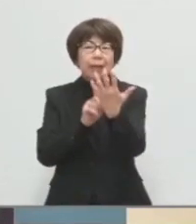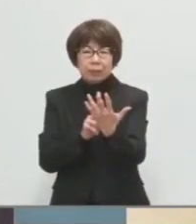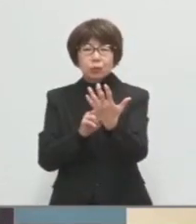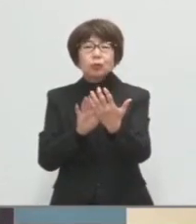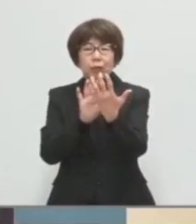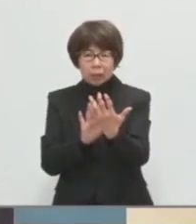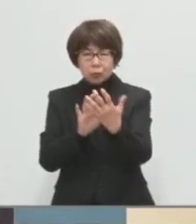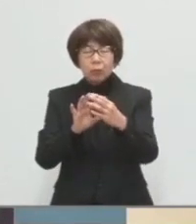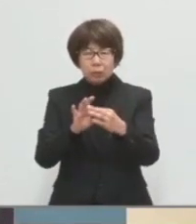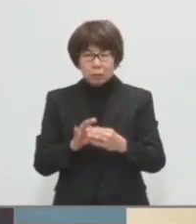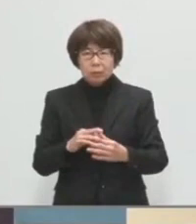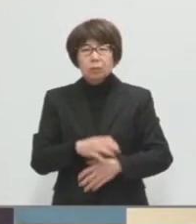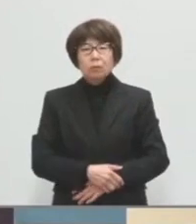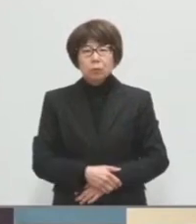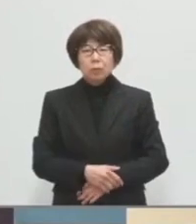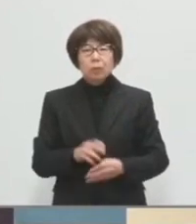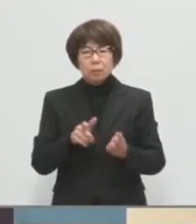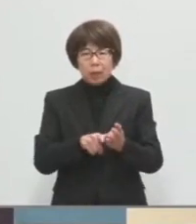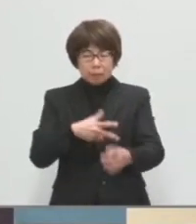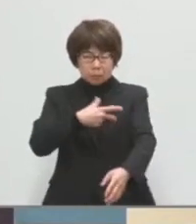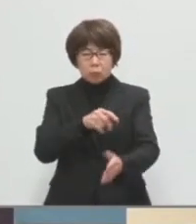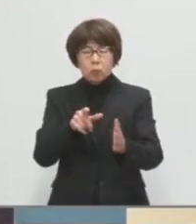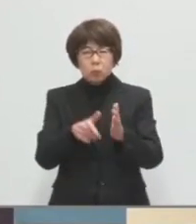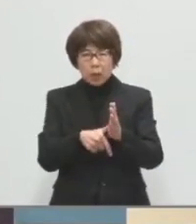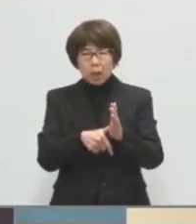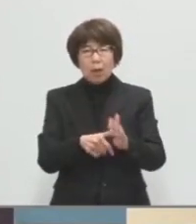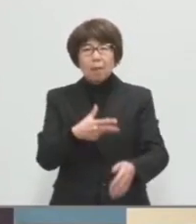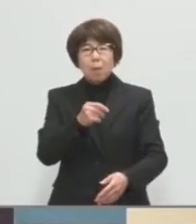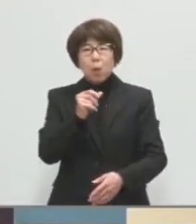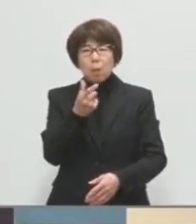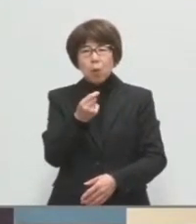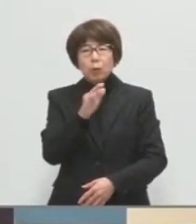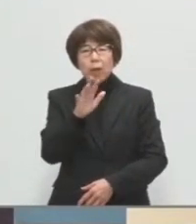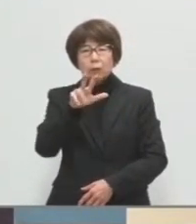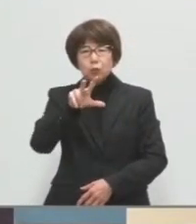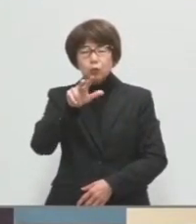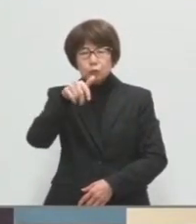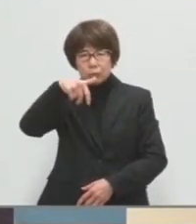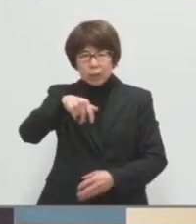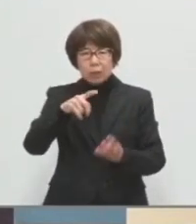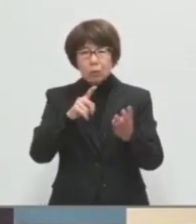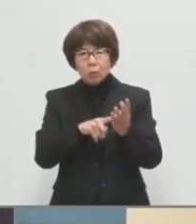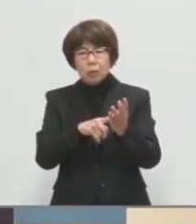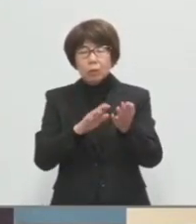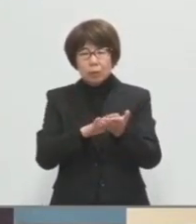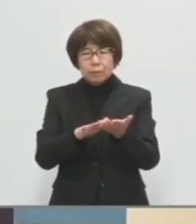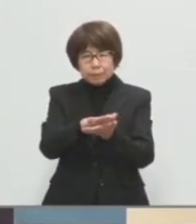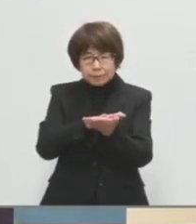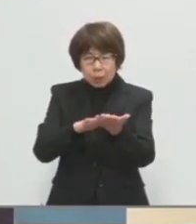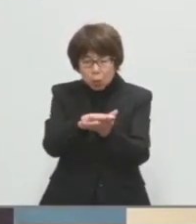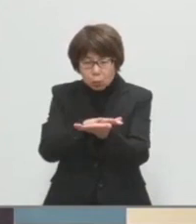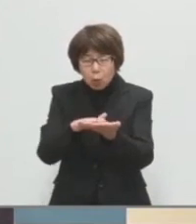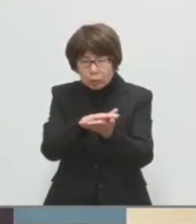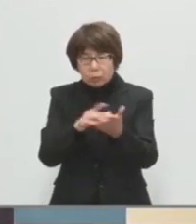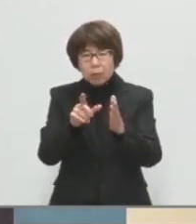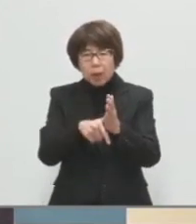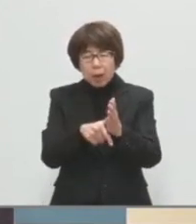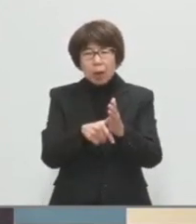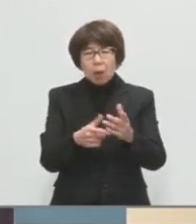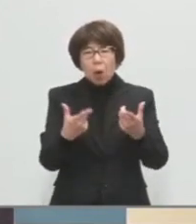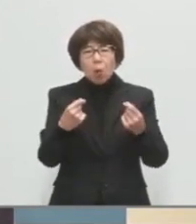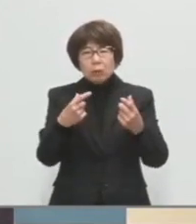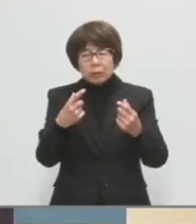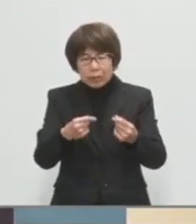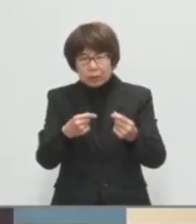だけだモデルな射精であります交互接種の副反応や効果は同一ワクチンを追加